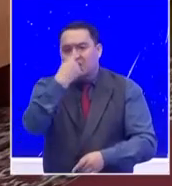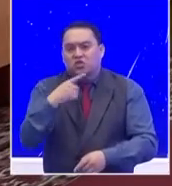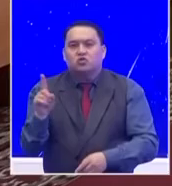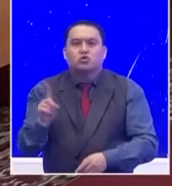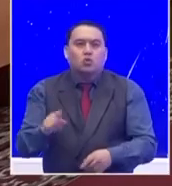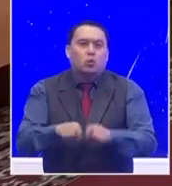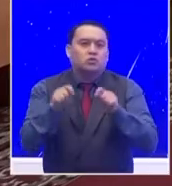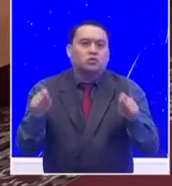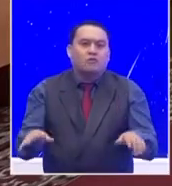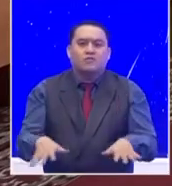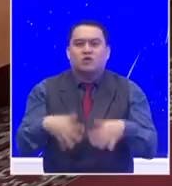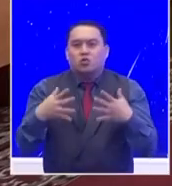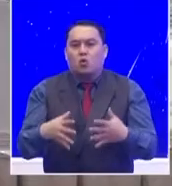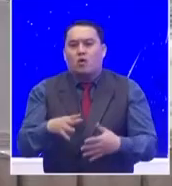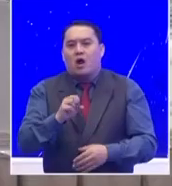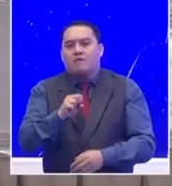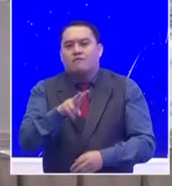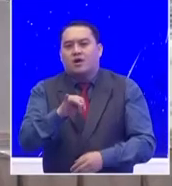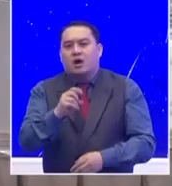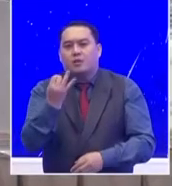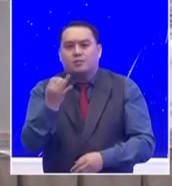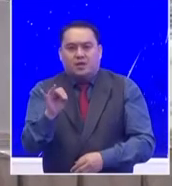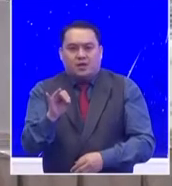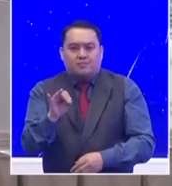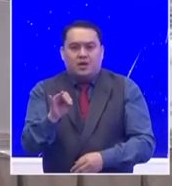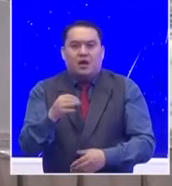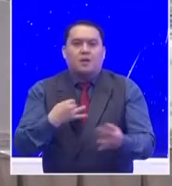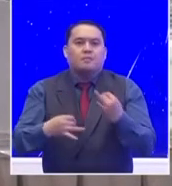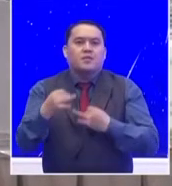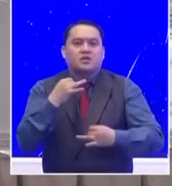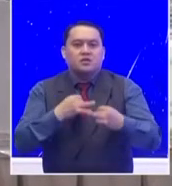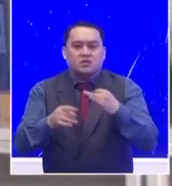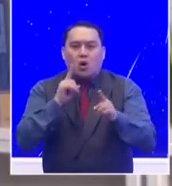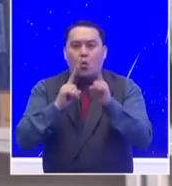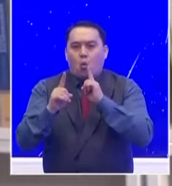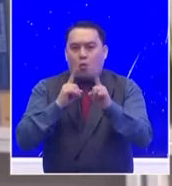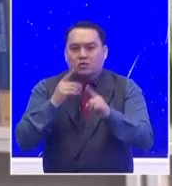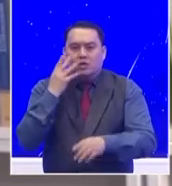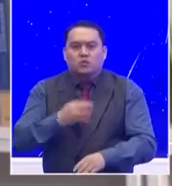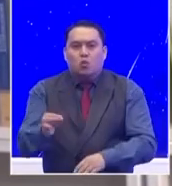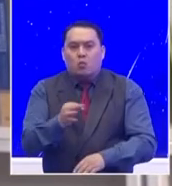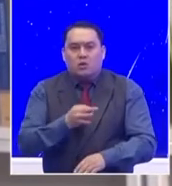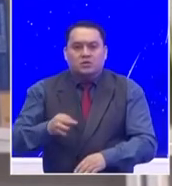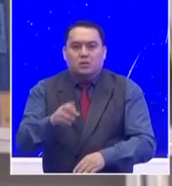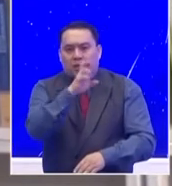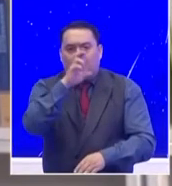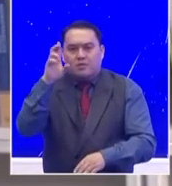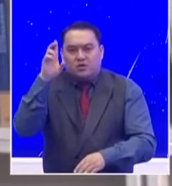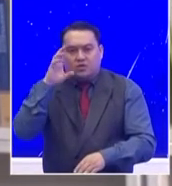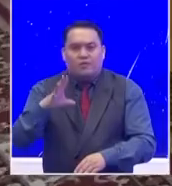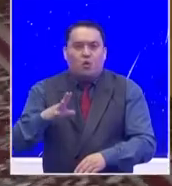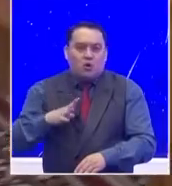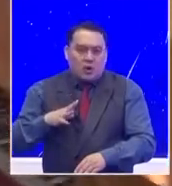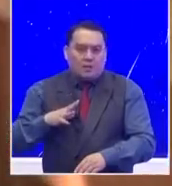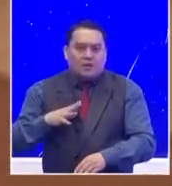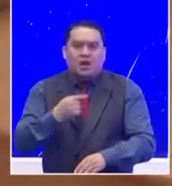смог создать впечатляющий образ Аль-Фараби и Абая. В беседе за круглым столом, которая прошла в Алматинской областной библиотеке имени Сакена